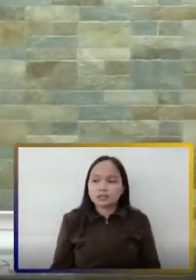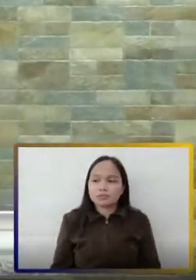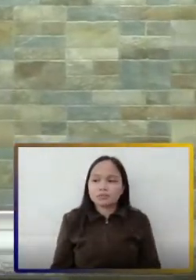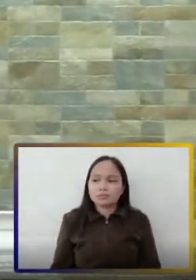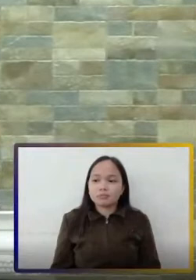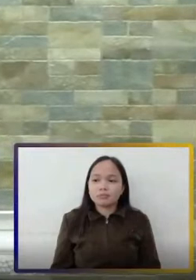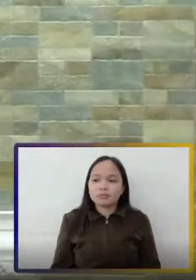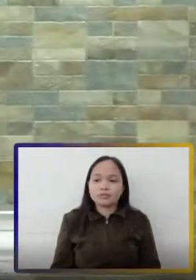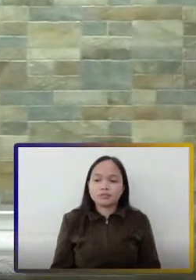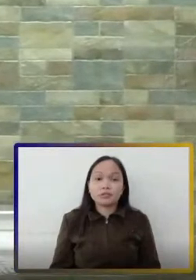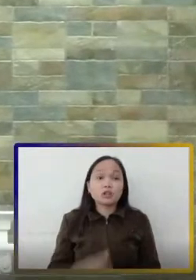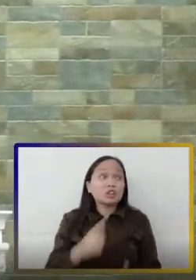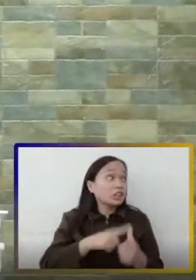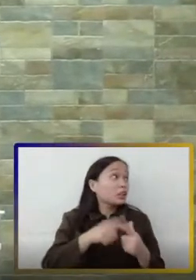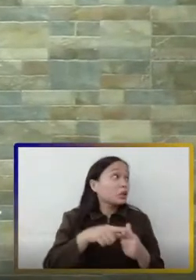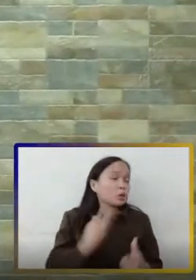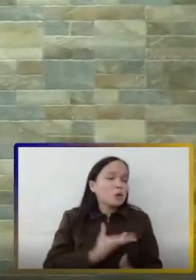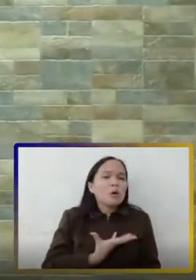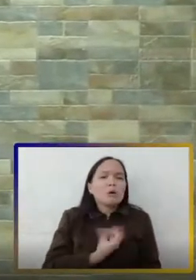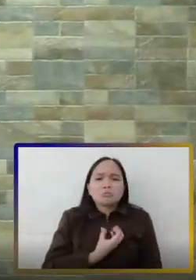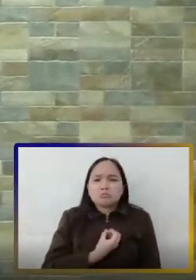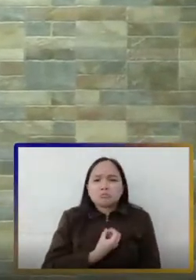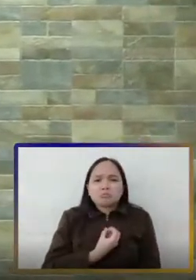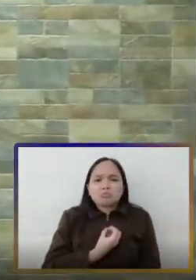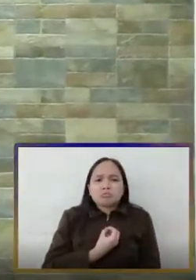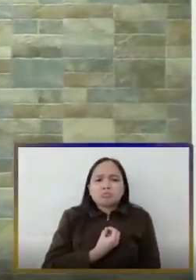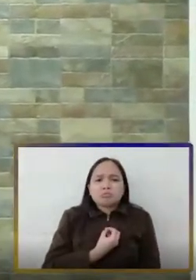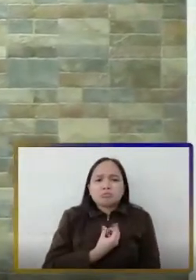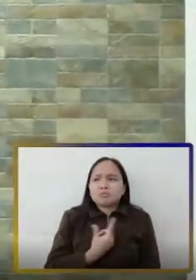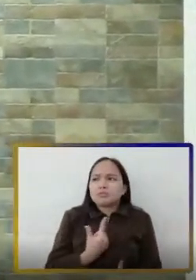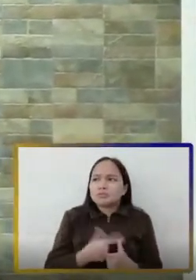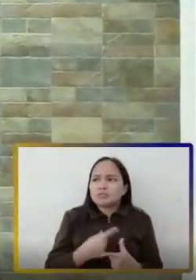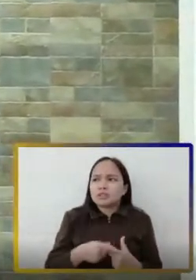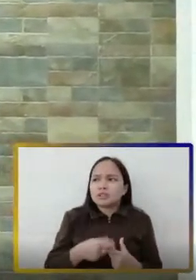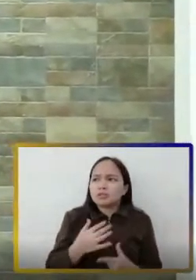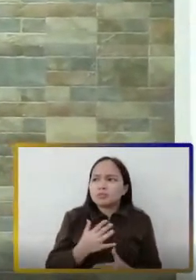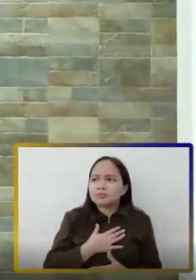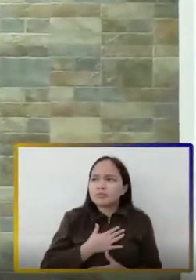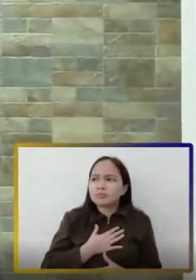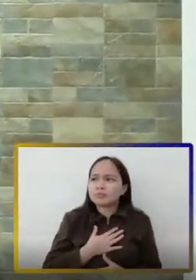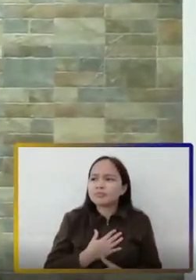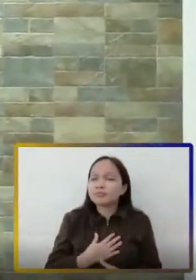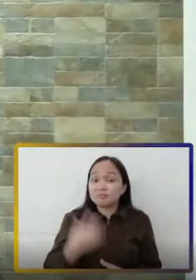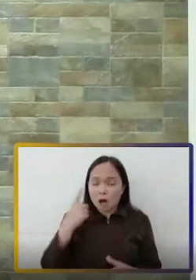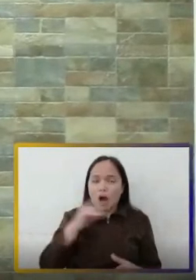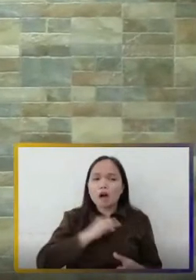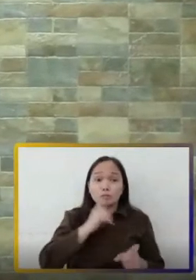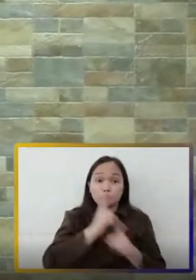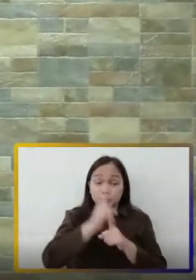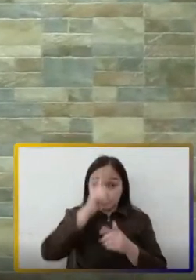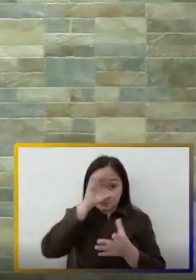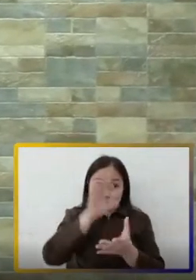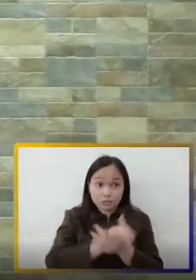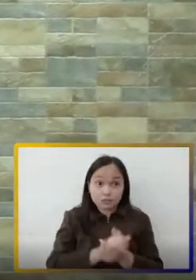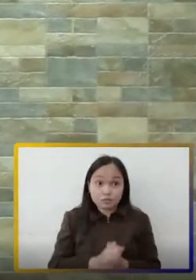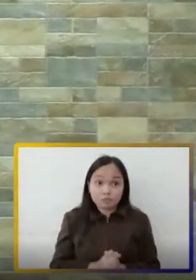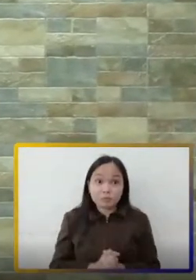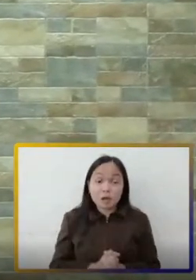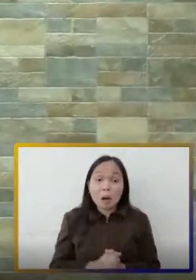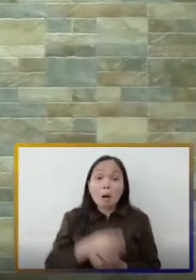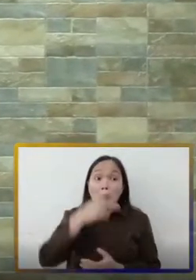Kapatid, tapos katatakutan natin yung parents. Bilib ako sa parents ng bata na yan. Maagang naging